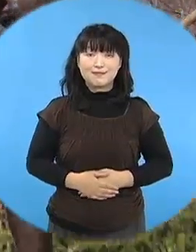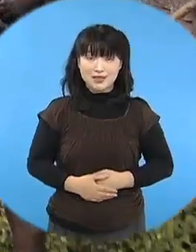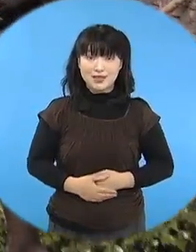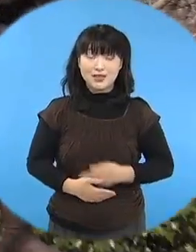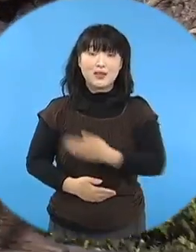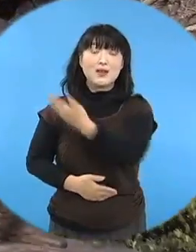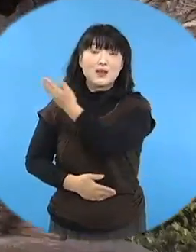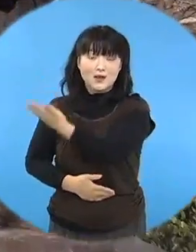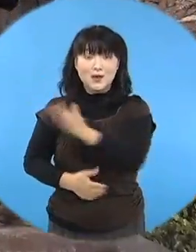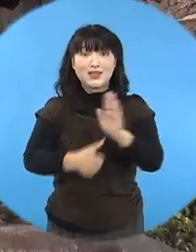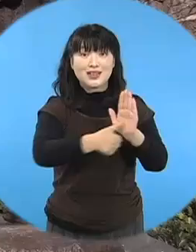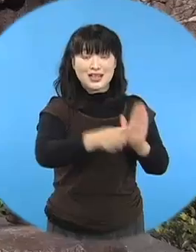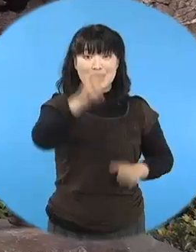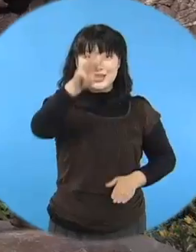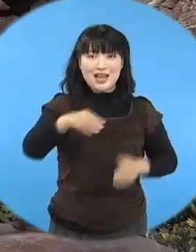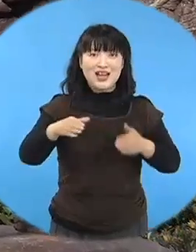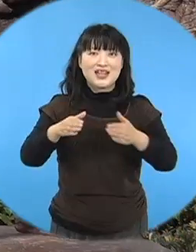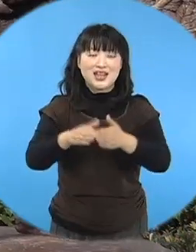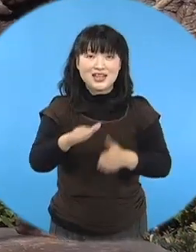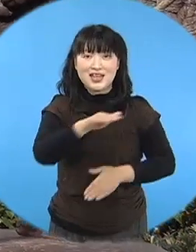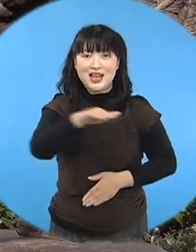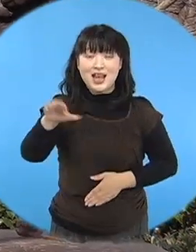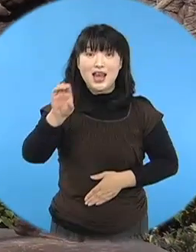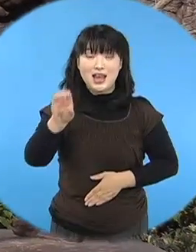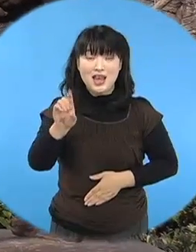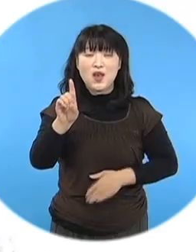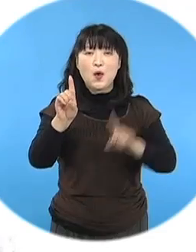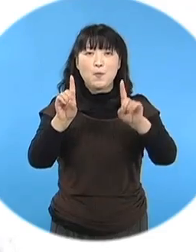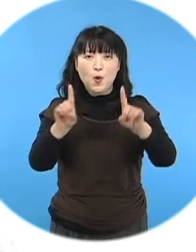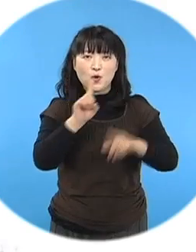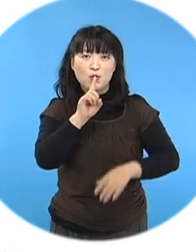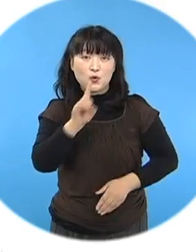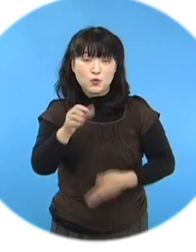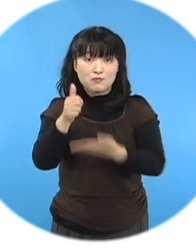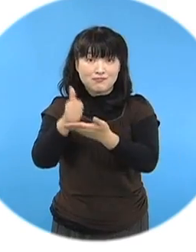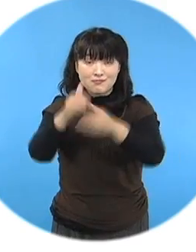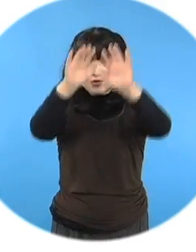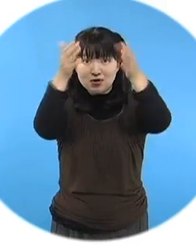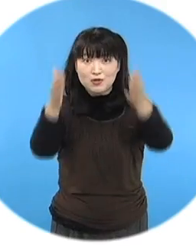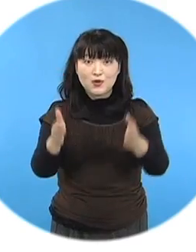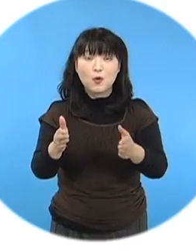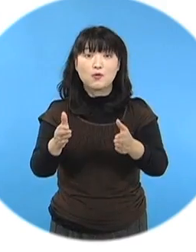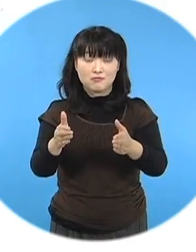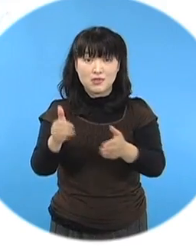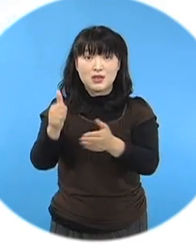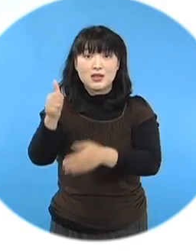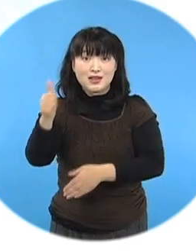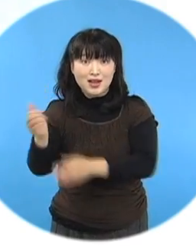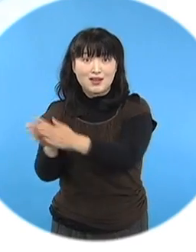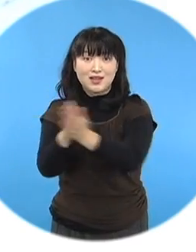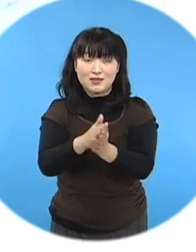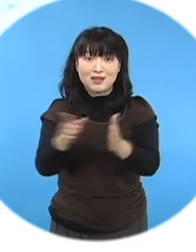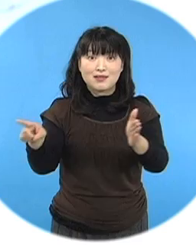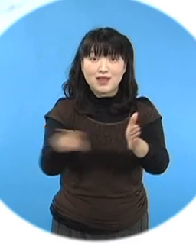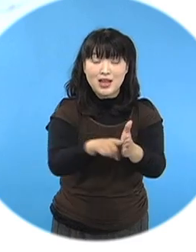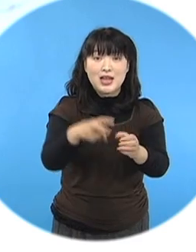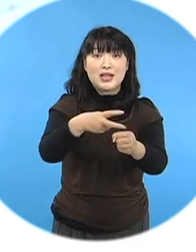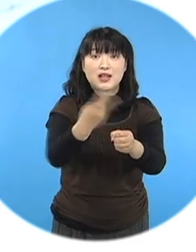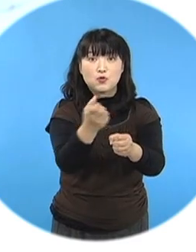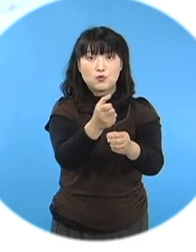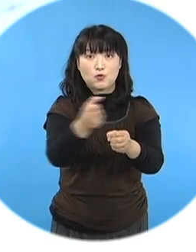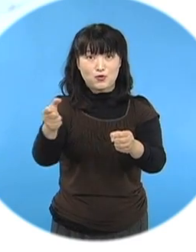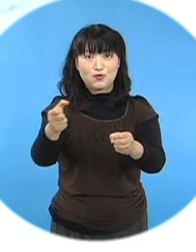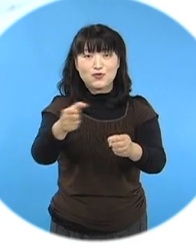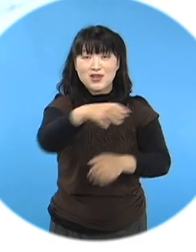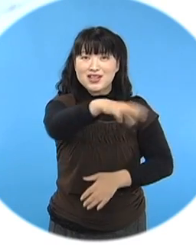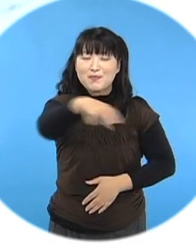京都の森博物館には川崎平衛門の像があります。川崎平衛門は今年没後250年ということで、